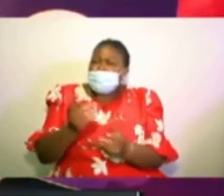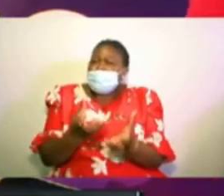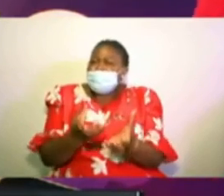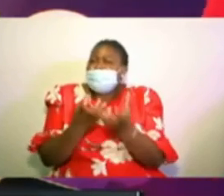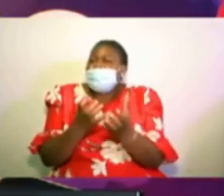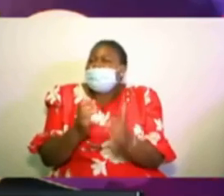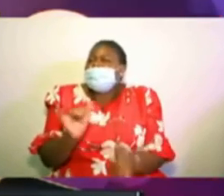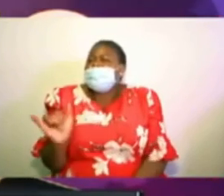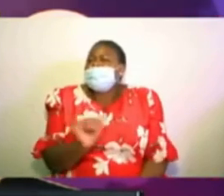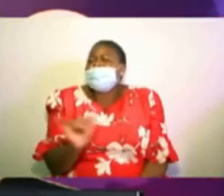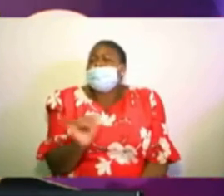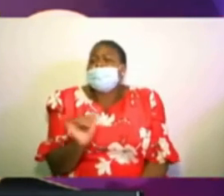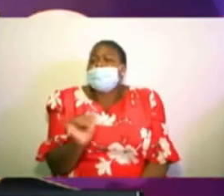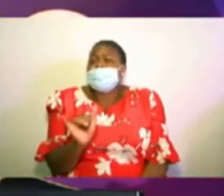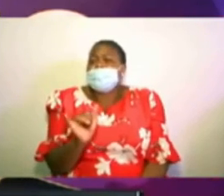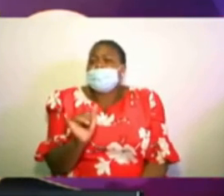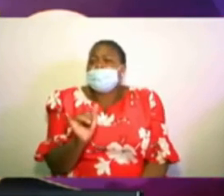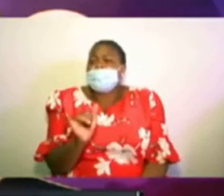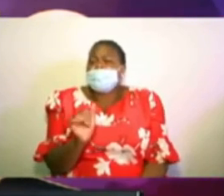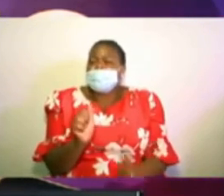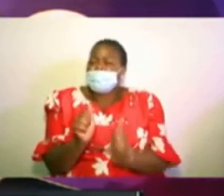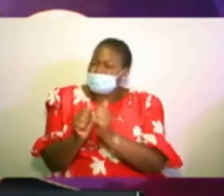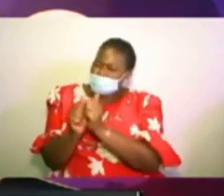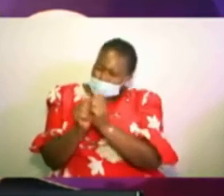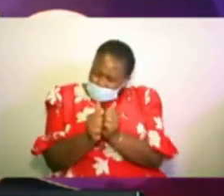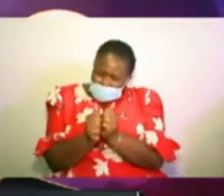nous. Intimate. Proche, intime.